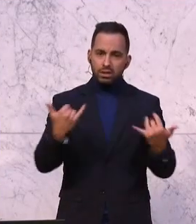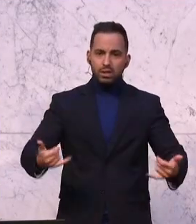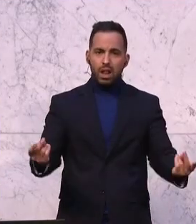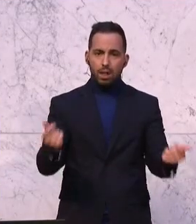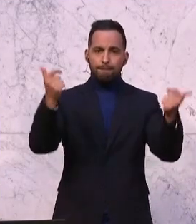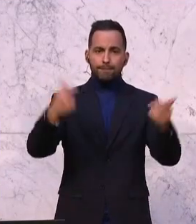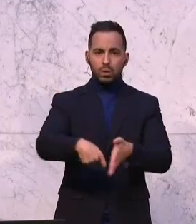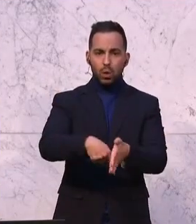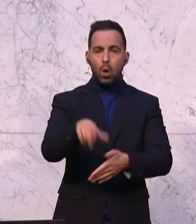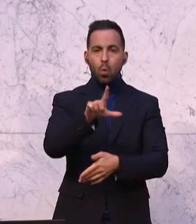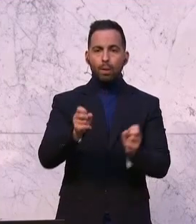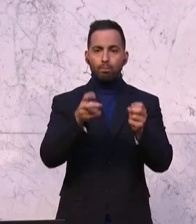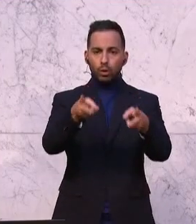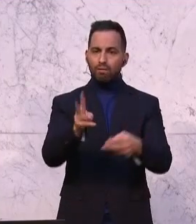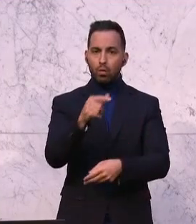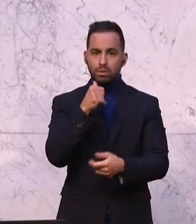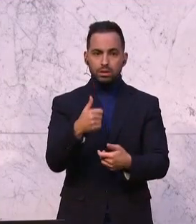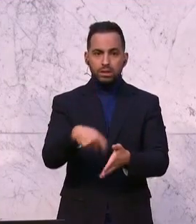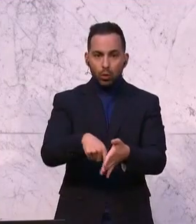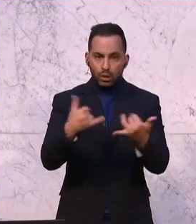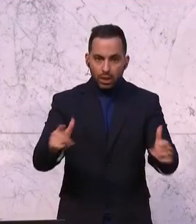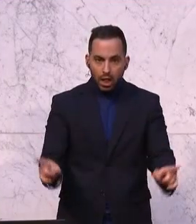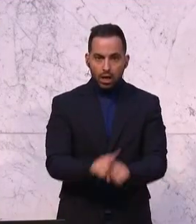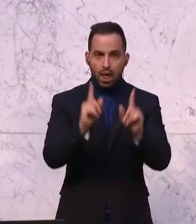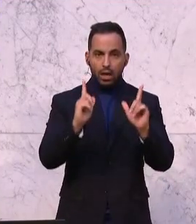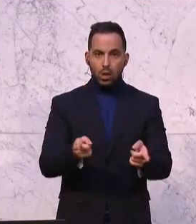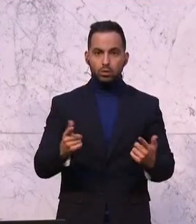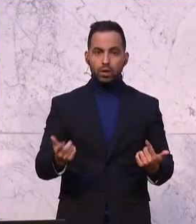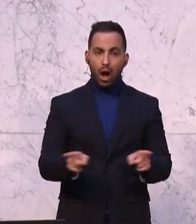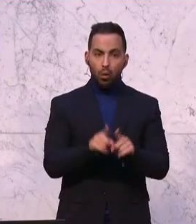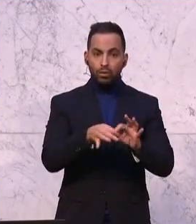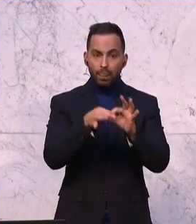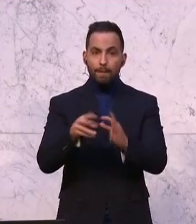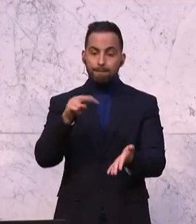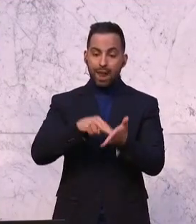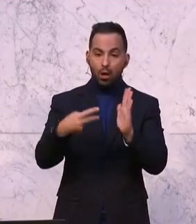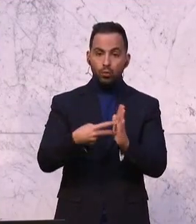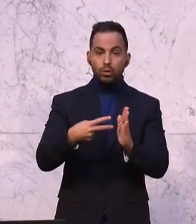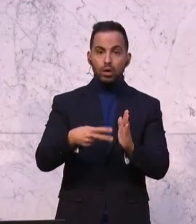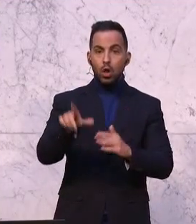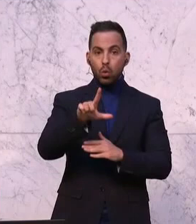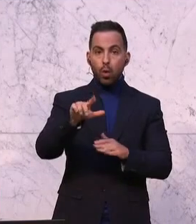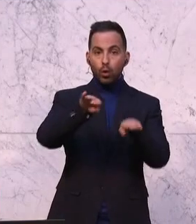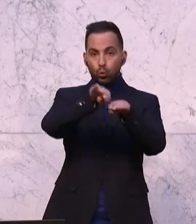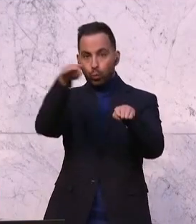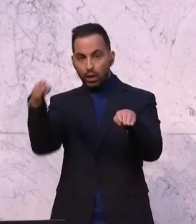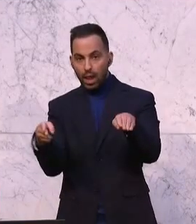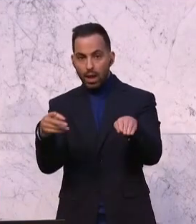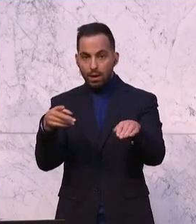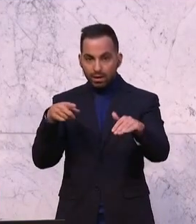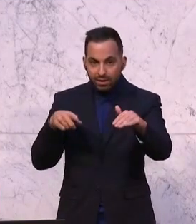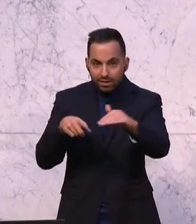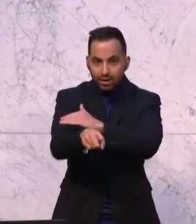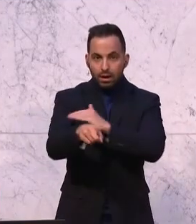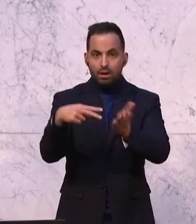Sanierung der Luegbrücke, weil sie dringend notwendig ist, und beginnen die Planung für den Luegtunnel, weil es ja eh